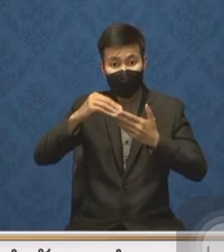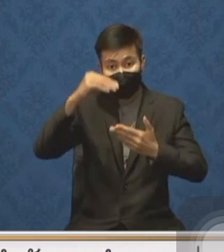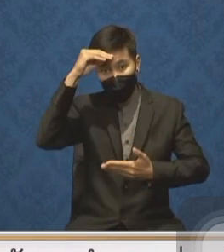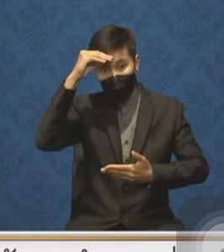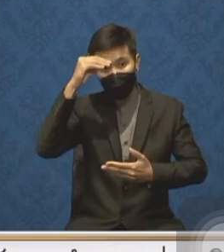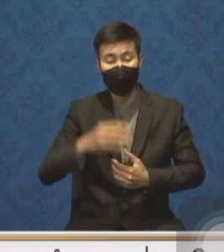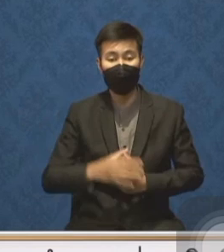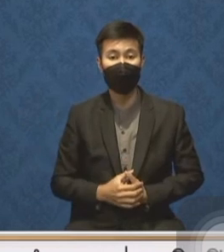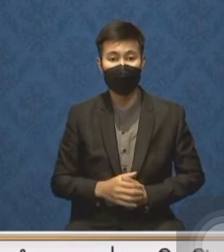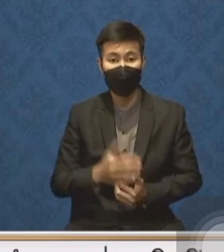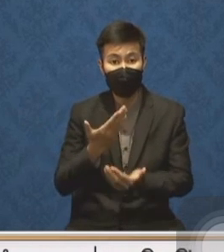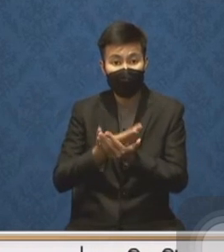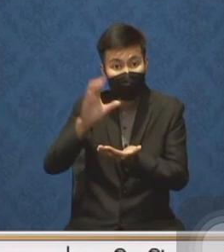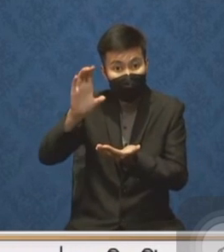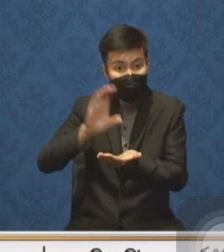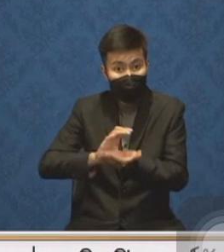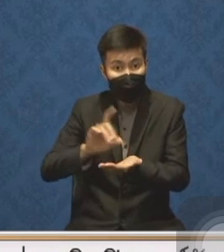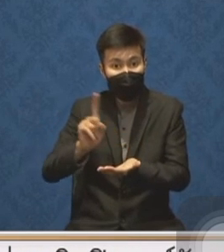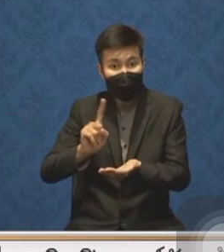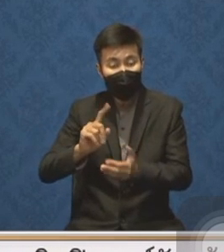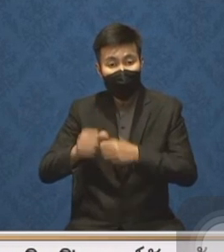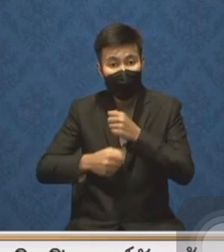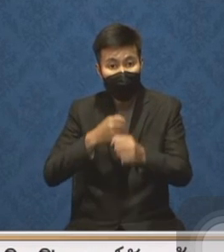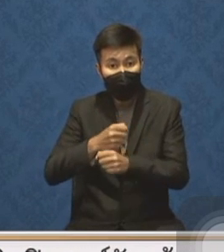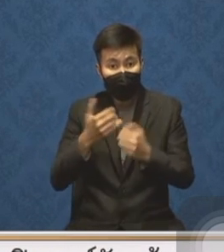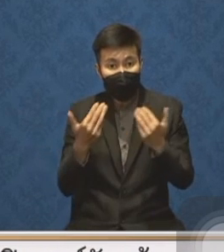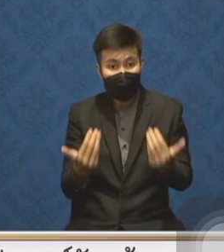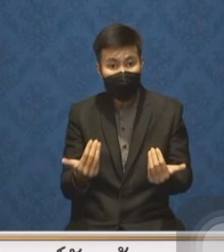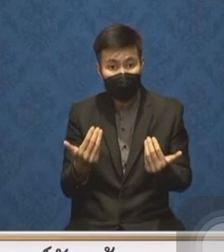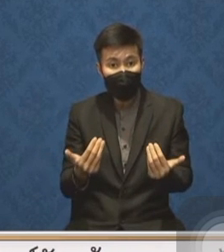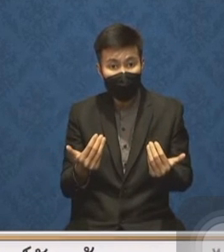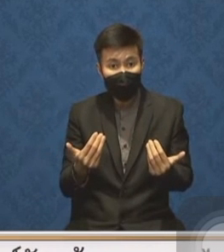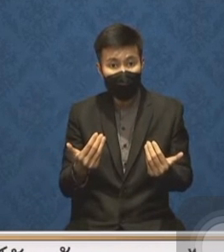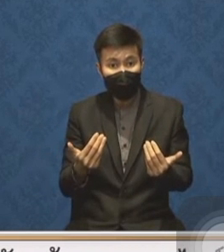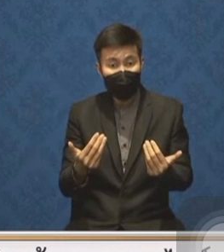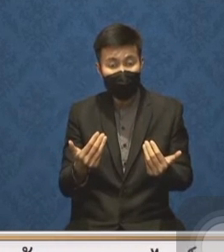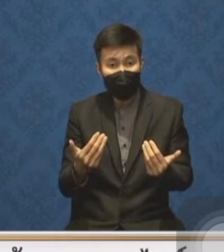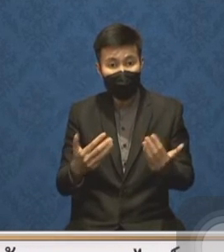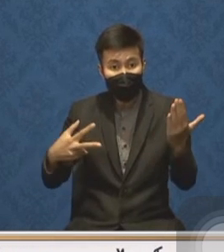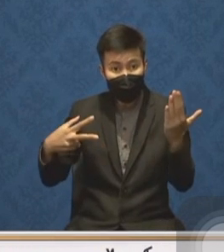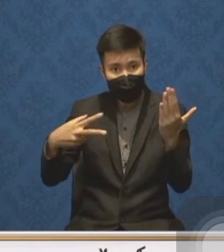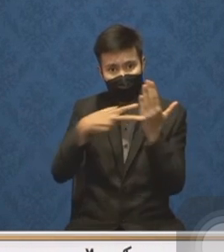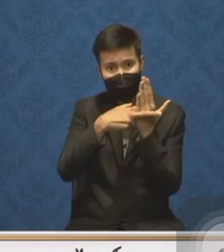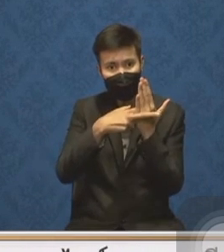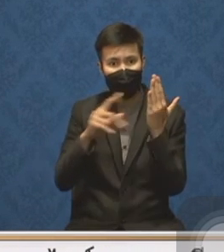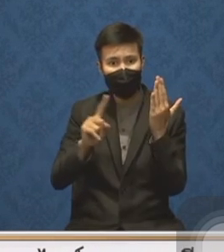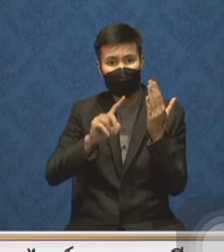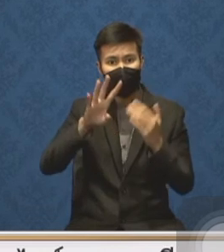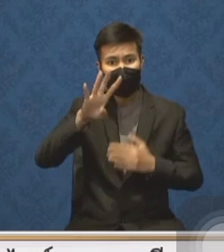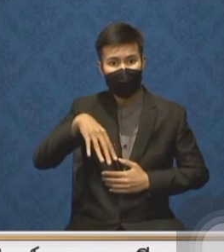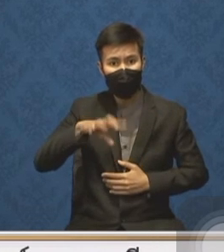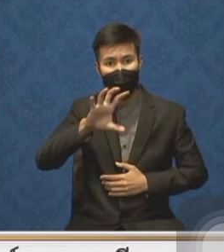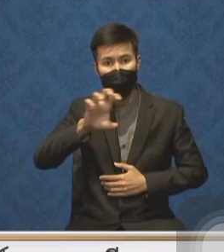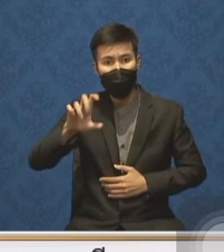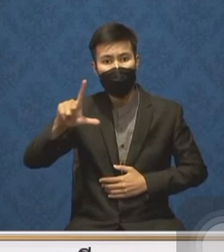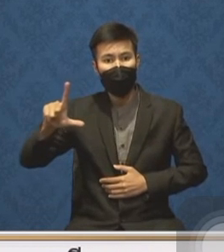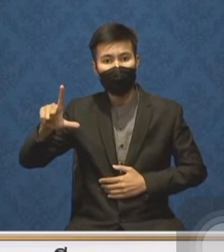ครับปีนี้งบกระทรวงศึกษาธิการถูกตัดลดไปประมาณ 4,500 ล้านบาทโดยประมาณน